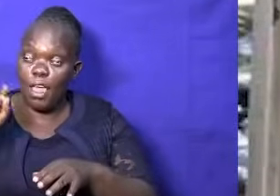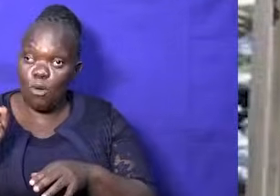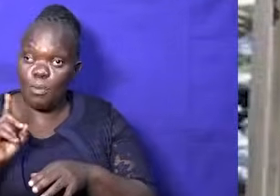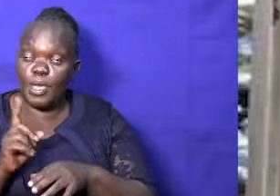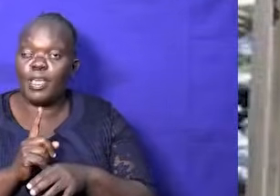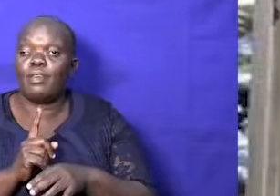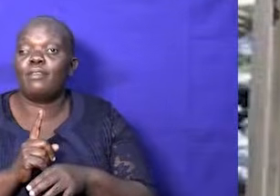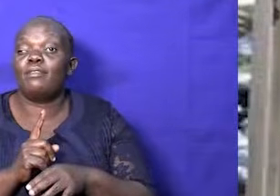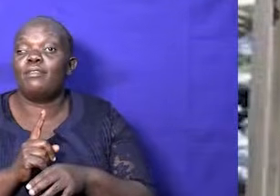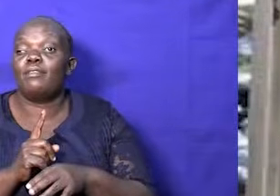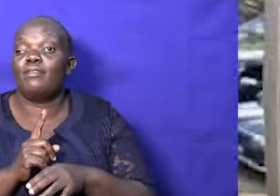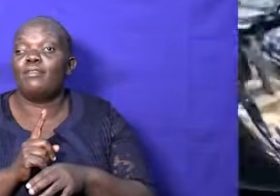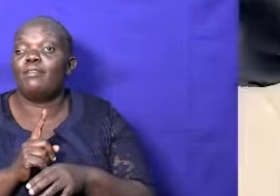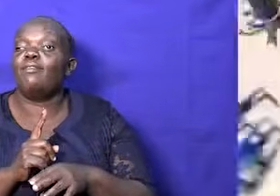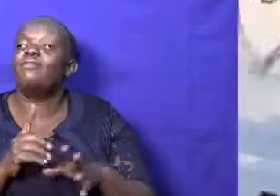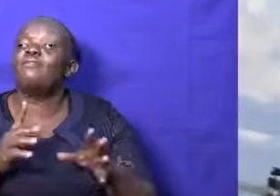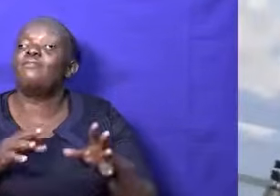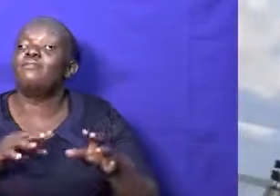Nairobi.